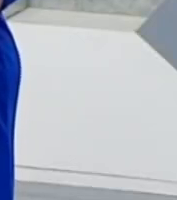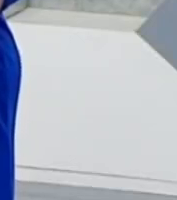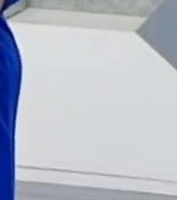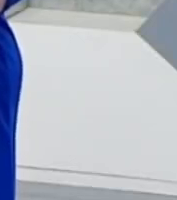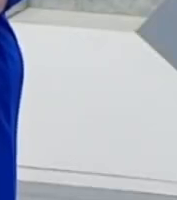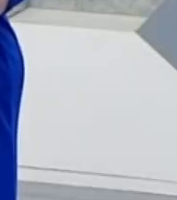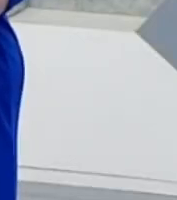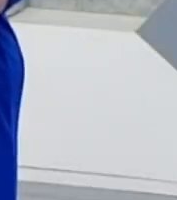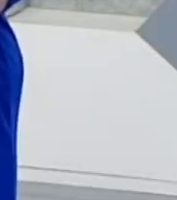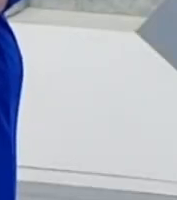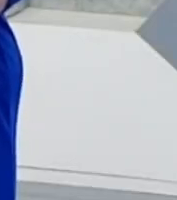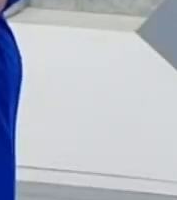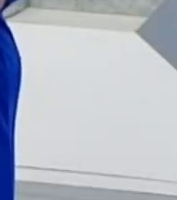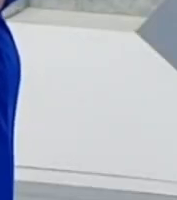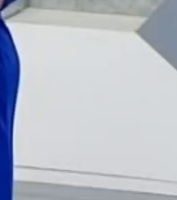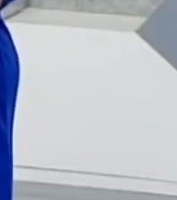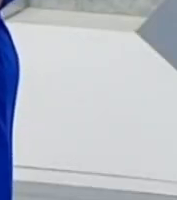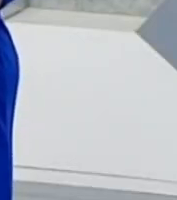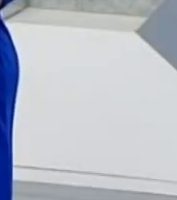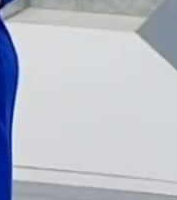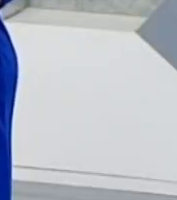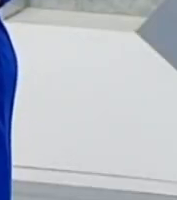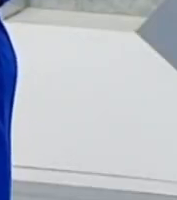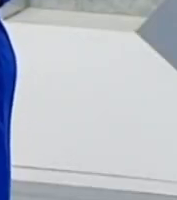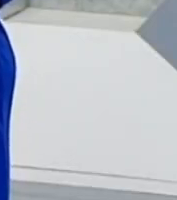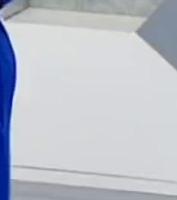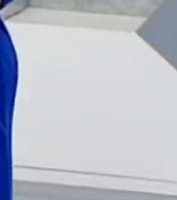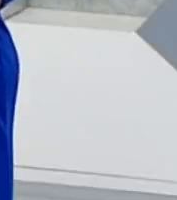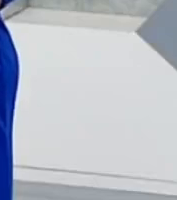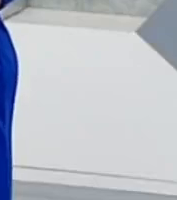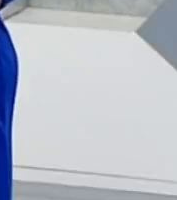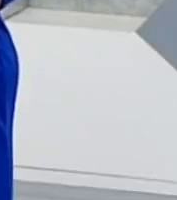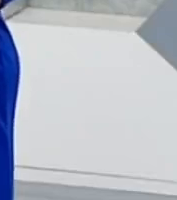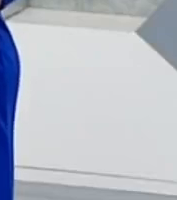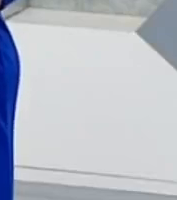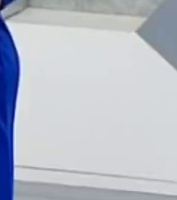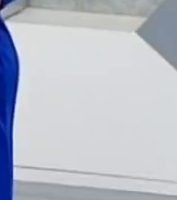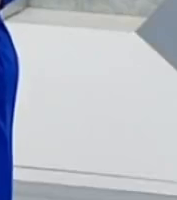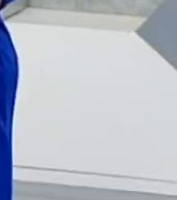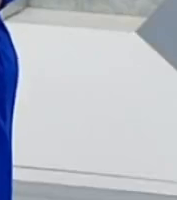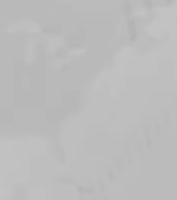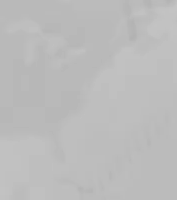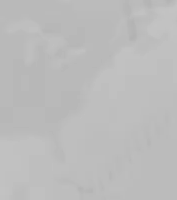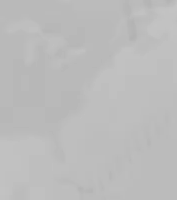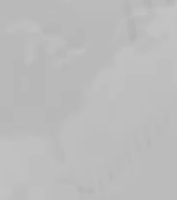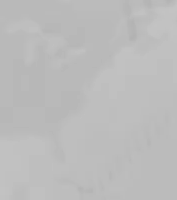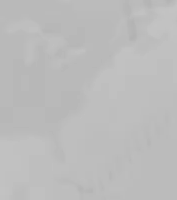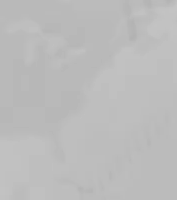GMA Pinoy TV at sa www.gmanews.tv.